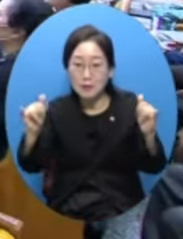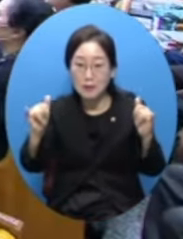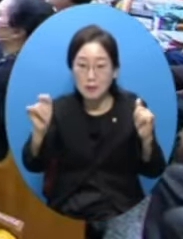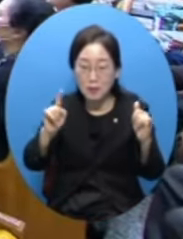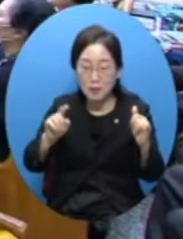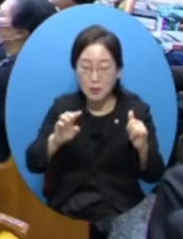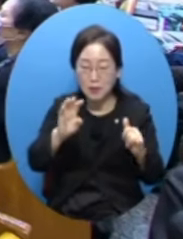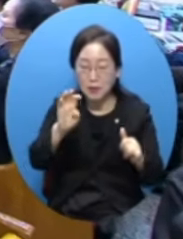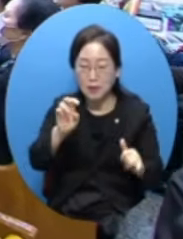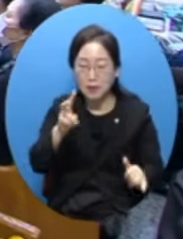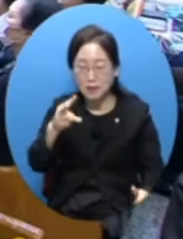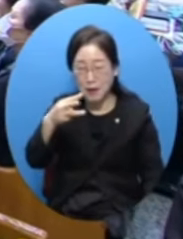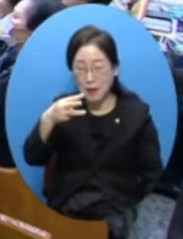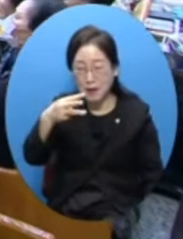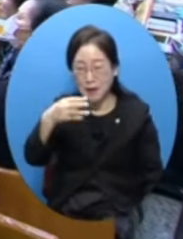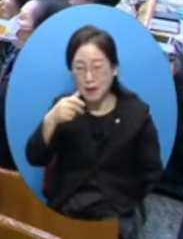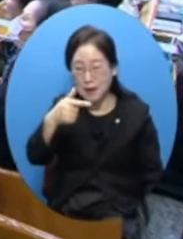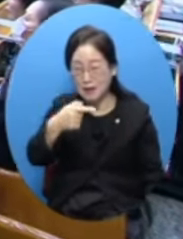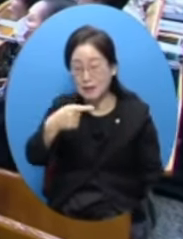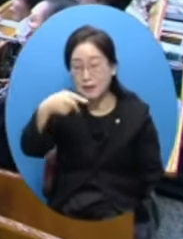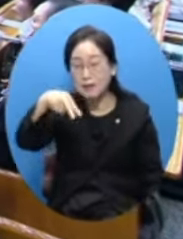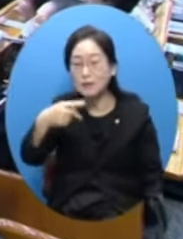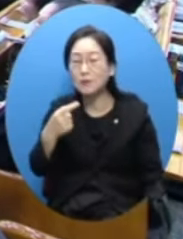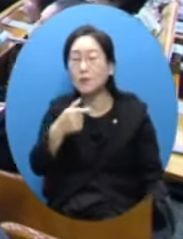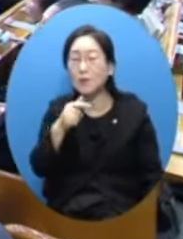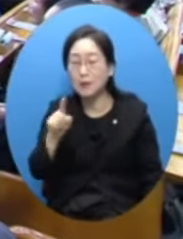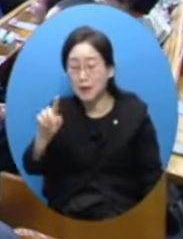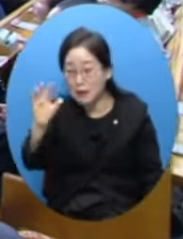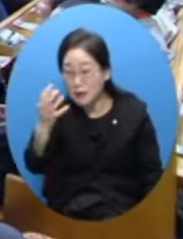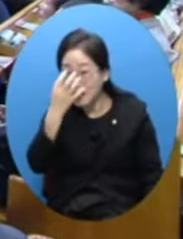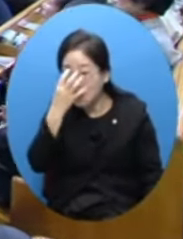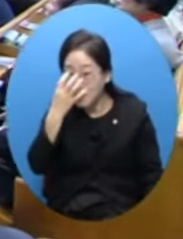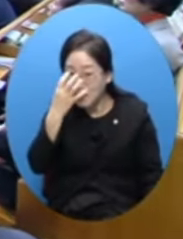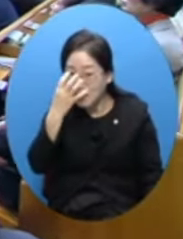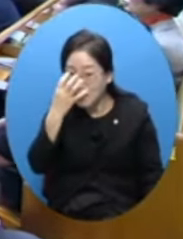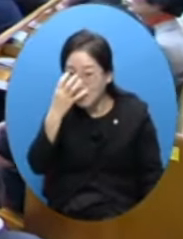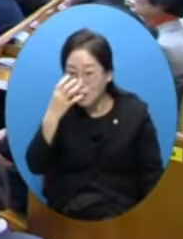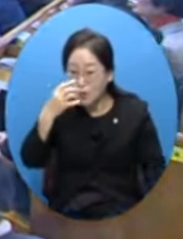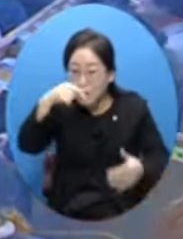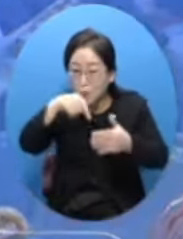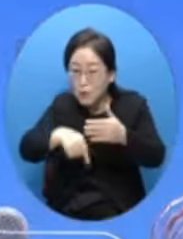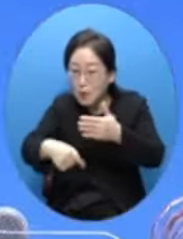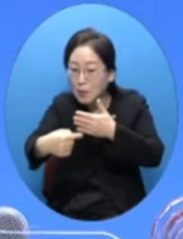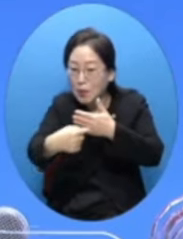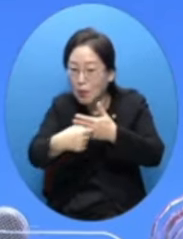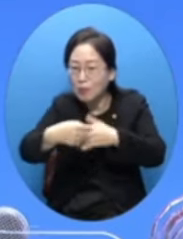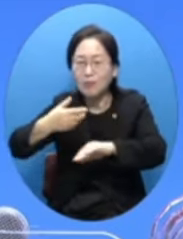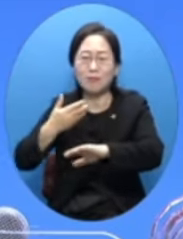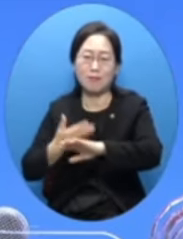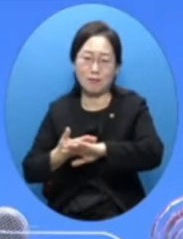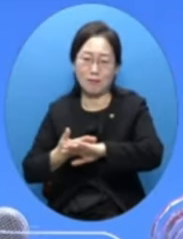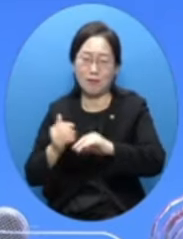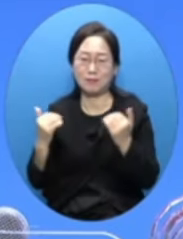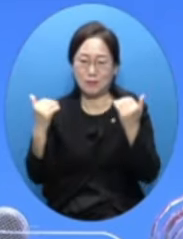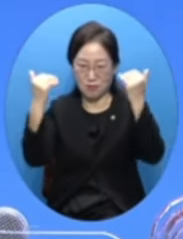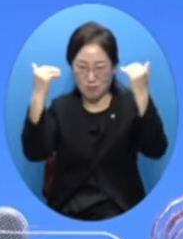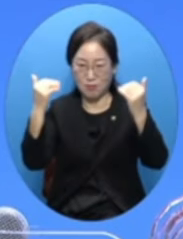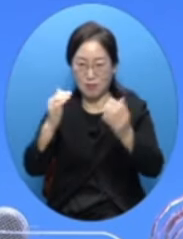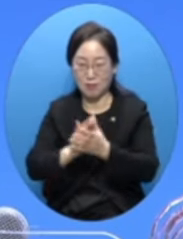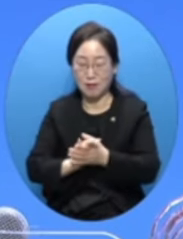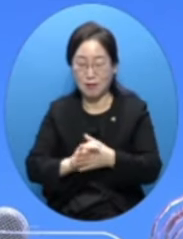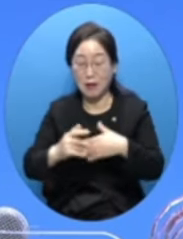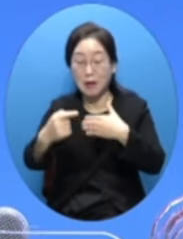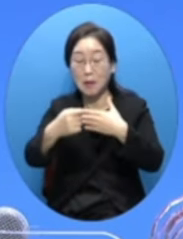페르소나, 가면을 쓰고 살아간다고 하는 것입니다. 속사람의 모습을 감추고 남에게